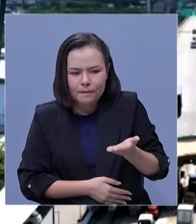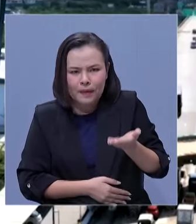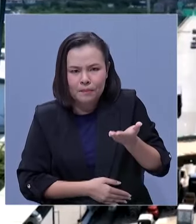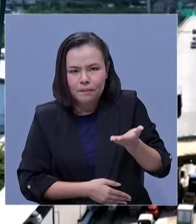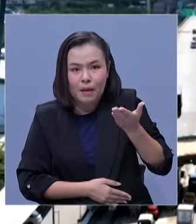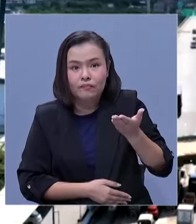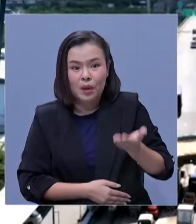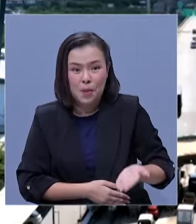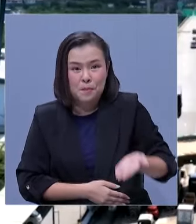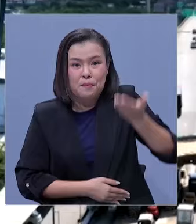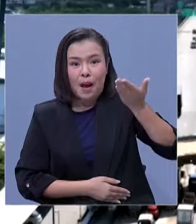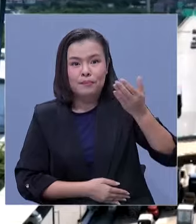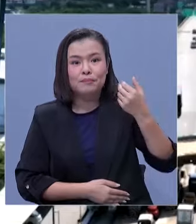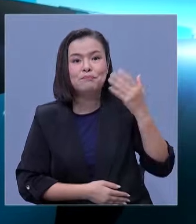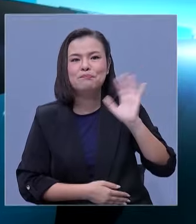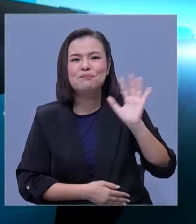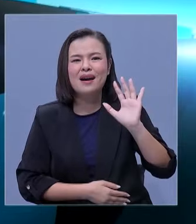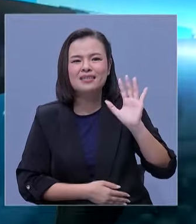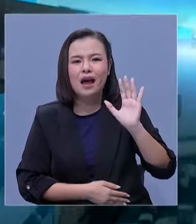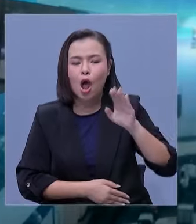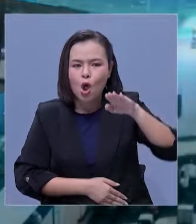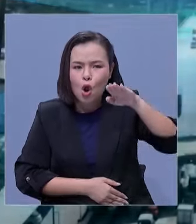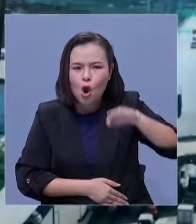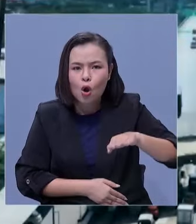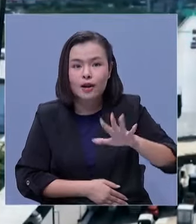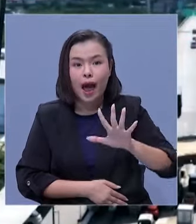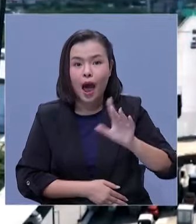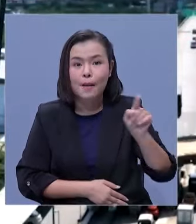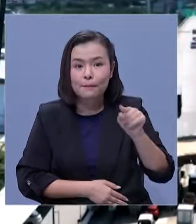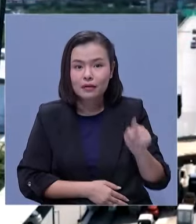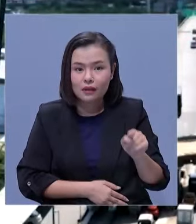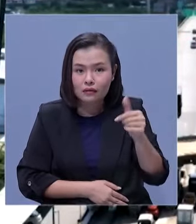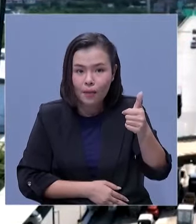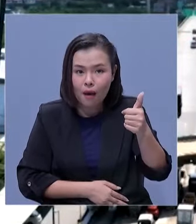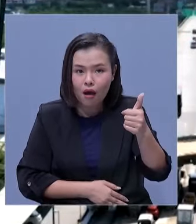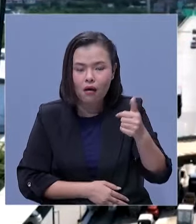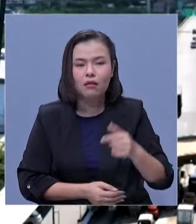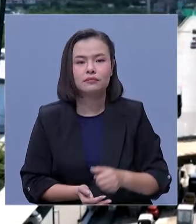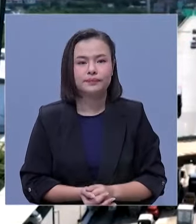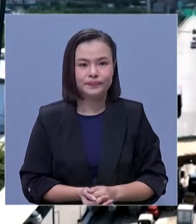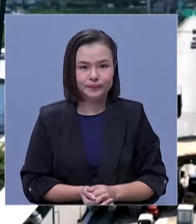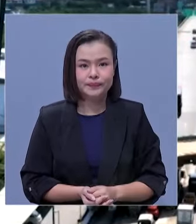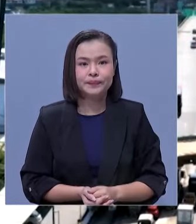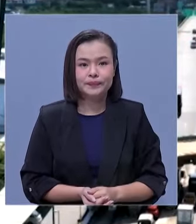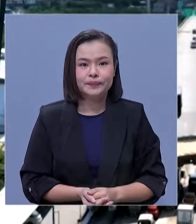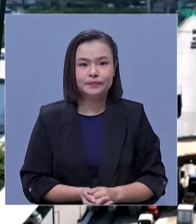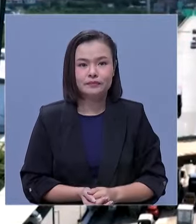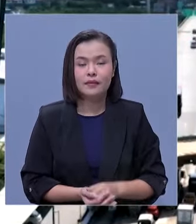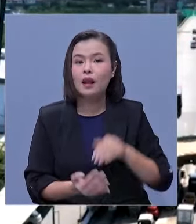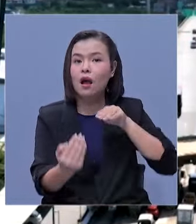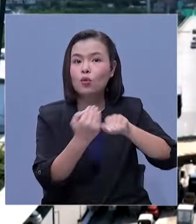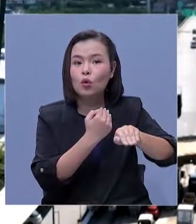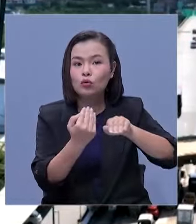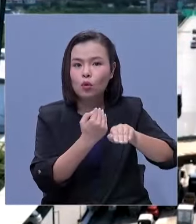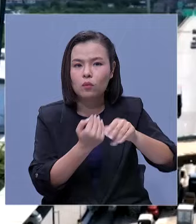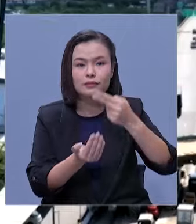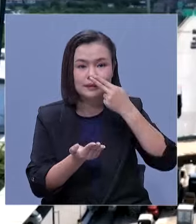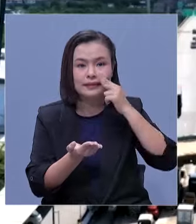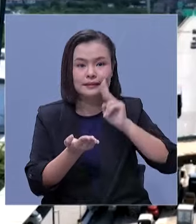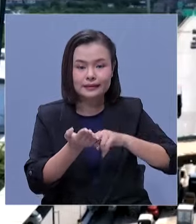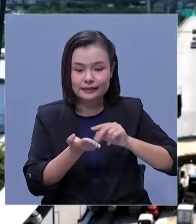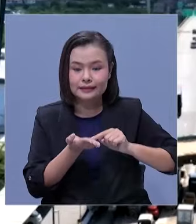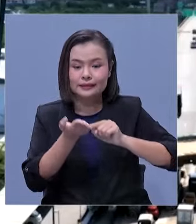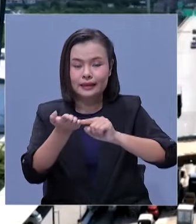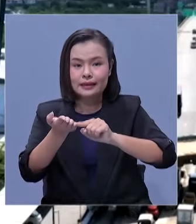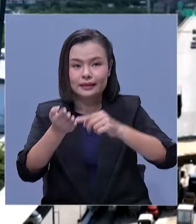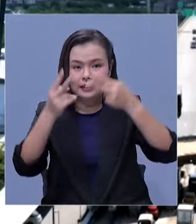ปรับขึ้นค่าทางด่วน 10%อาจลดลงมาเหลือสัก 5%ซึ่งทางด้านของสหพันธ์การขนส่งนะครับเตรียมทำหนังสือไปถึงท่านนายก